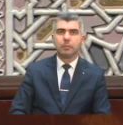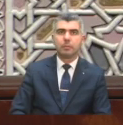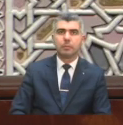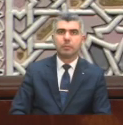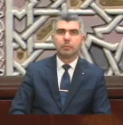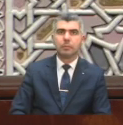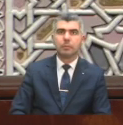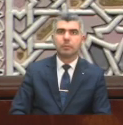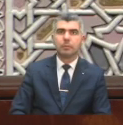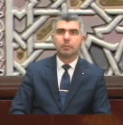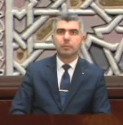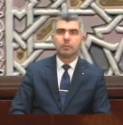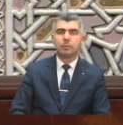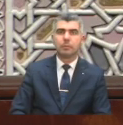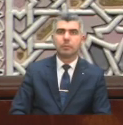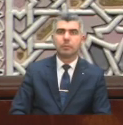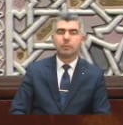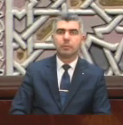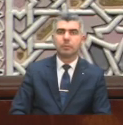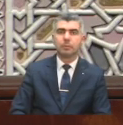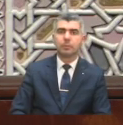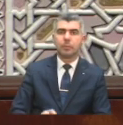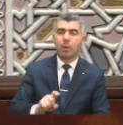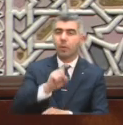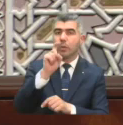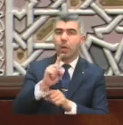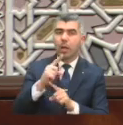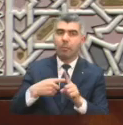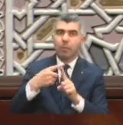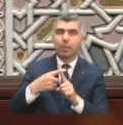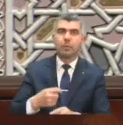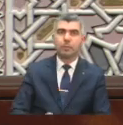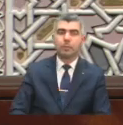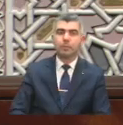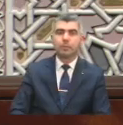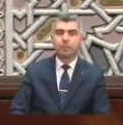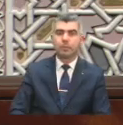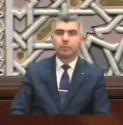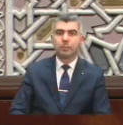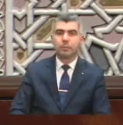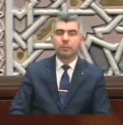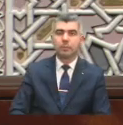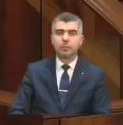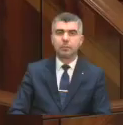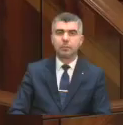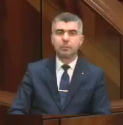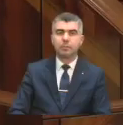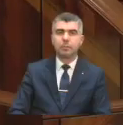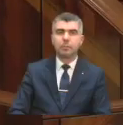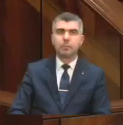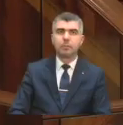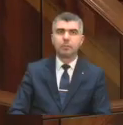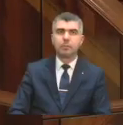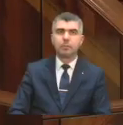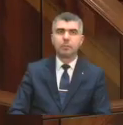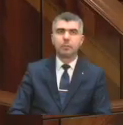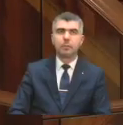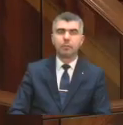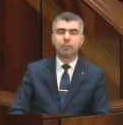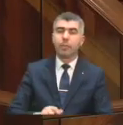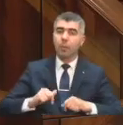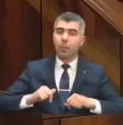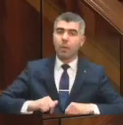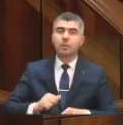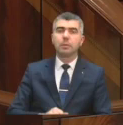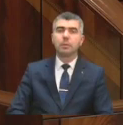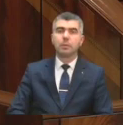هل تفضلي؟ لا باقي التعقيب بعد. تفضلي سيده النائبه. سيد الوزير،